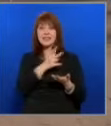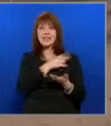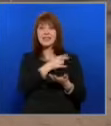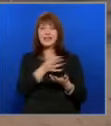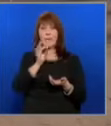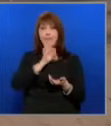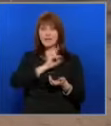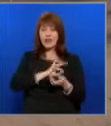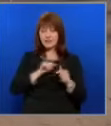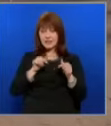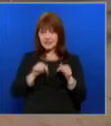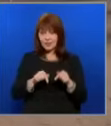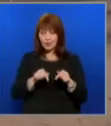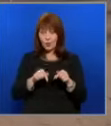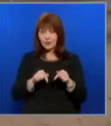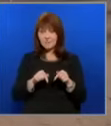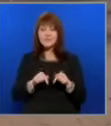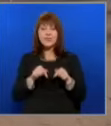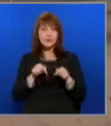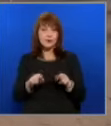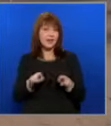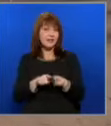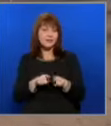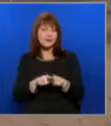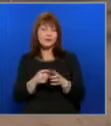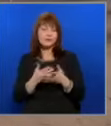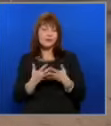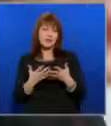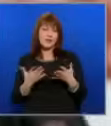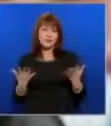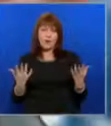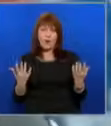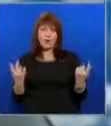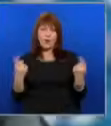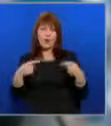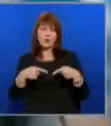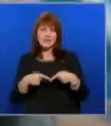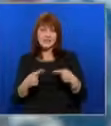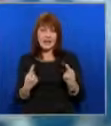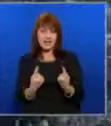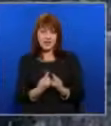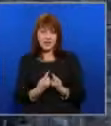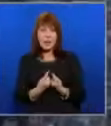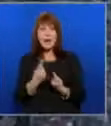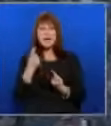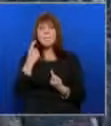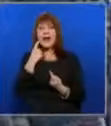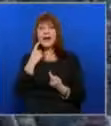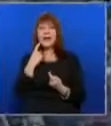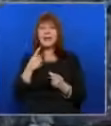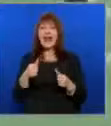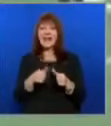националния стадион Васил Левски, тук също са играни емблематични двубои. Като тази на Байер Леверкузен за купата на УЕФА